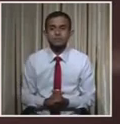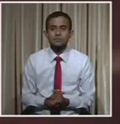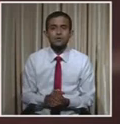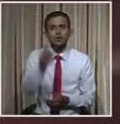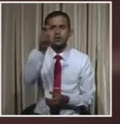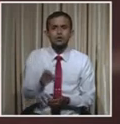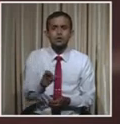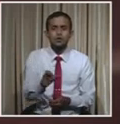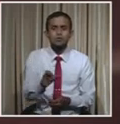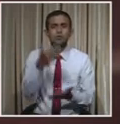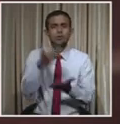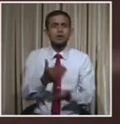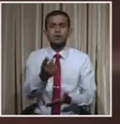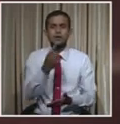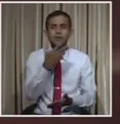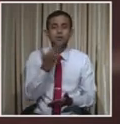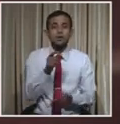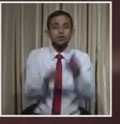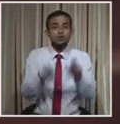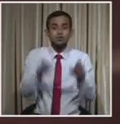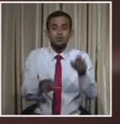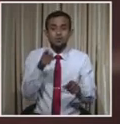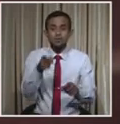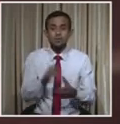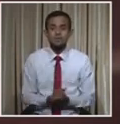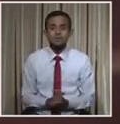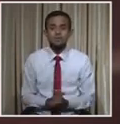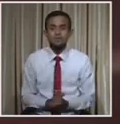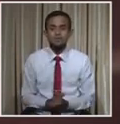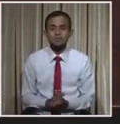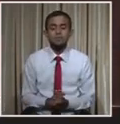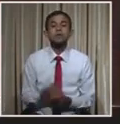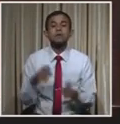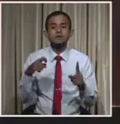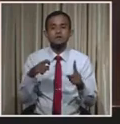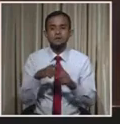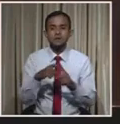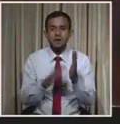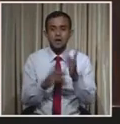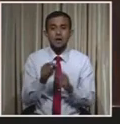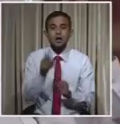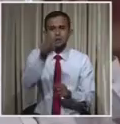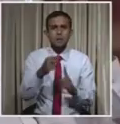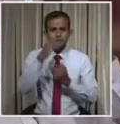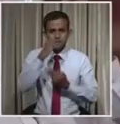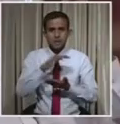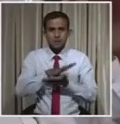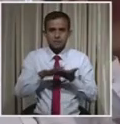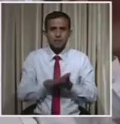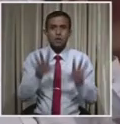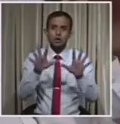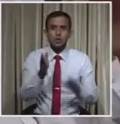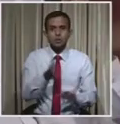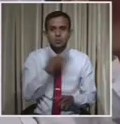තමුන්නාසලට පොයින්ට් අපෝඩ කරන්න පුළුවන් මිනිස්සුන්ට මේ ඔව් කිරියල් ඇමෙත්තුමා එතුමාට පෞද්ගලික පහදලි කිරීමක් කරන්න